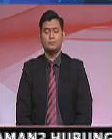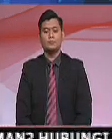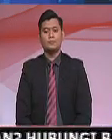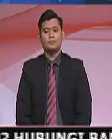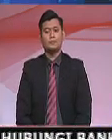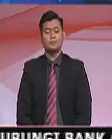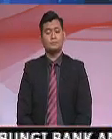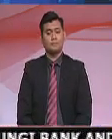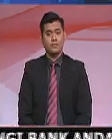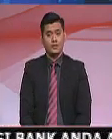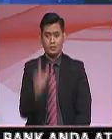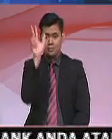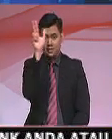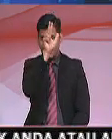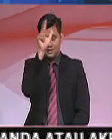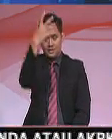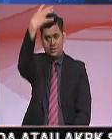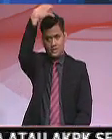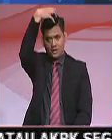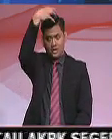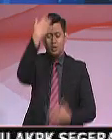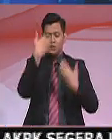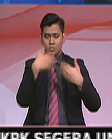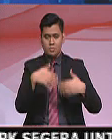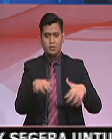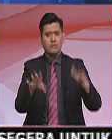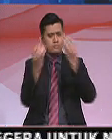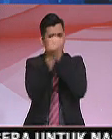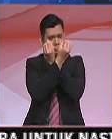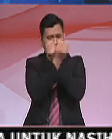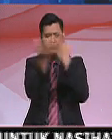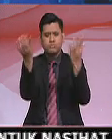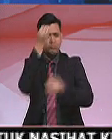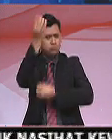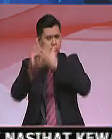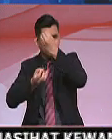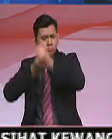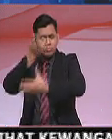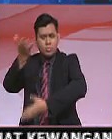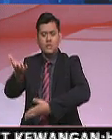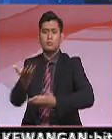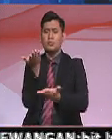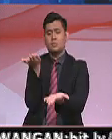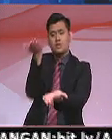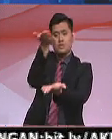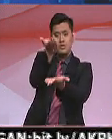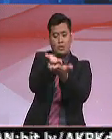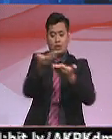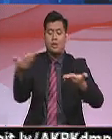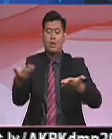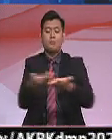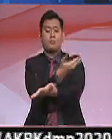Dalam perkembangan berkaitan, Kerajaan Negeri Selangor telah menyampaikan segala maklum balas dan beberapa cadangan baharu